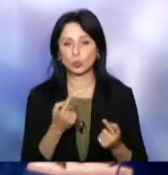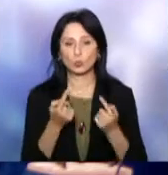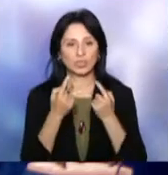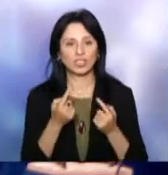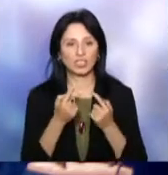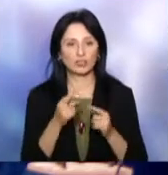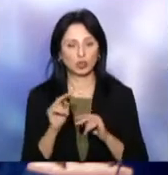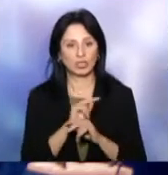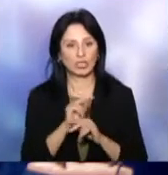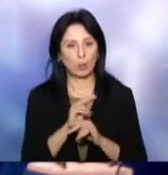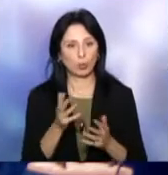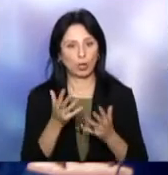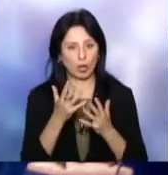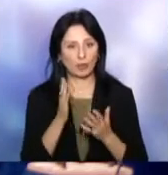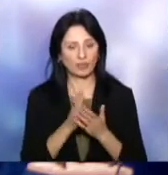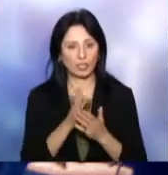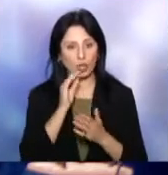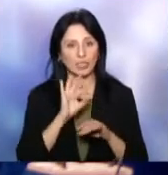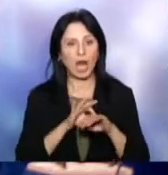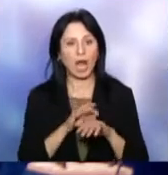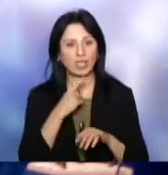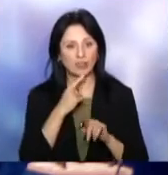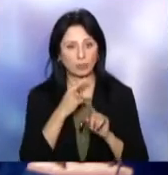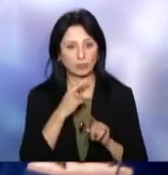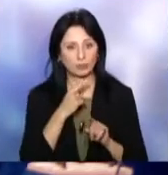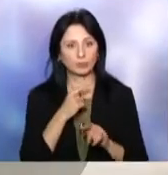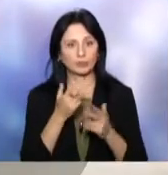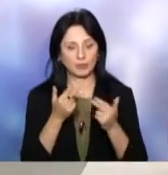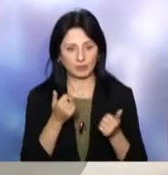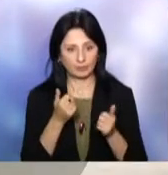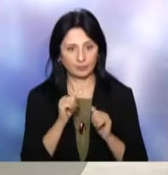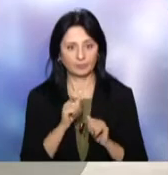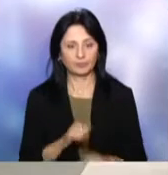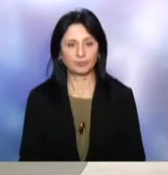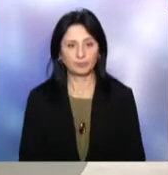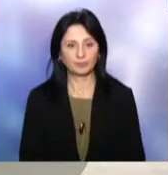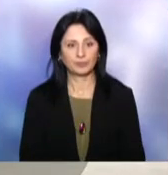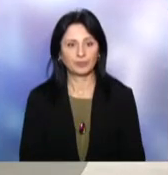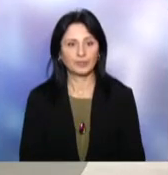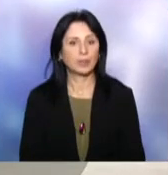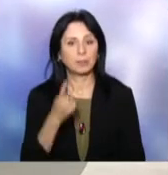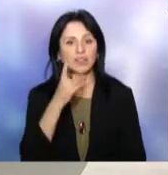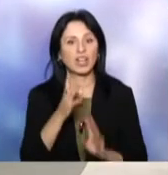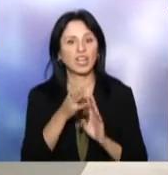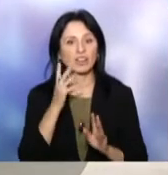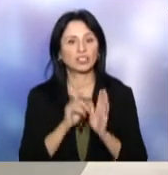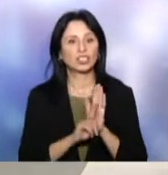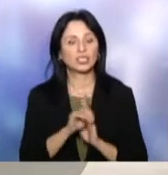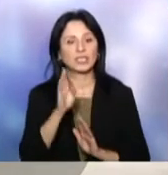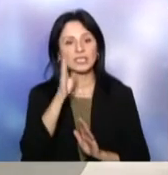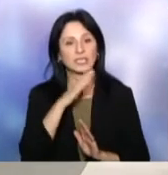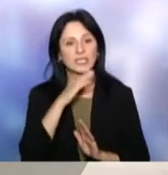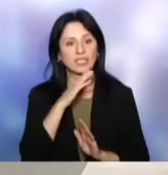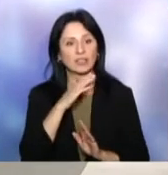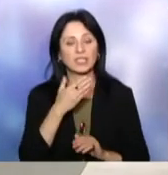უმნიშვნელოვანესი სამკურნალო ეფექტი აქვს, როდესაც საუბრობ კანზე. ასე არ არის ქალბატონებო, დამეთანხმებით, რომ ასეა. ამიტომ პირველ რიგში დავიწყებ წყლით,